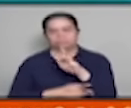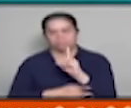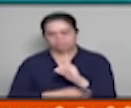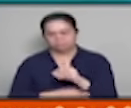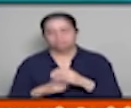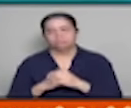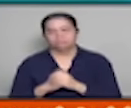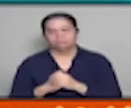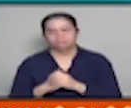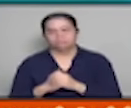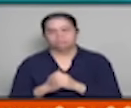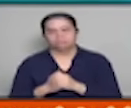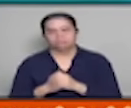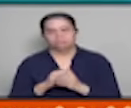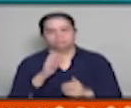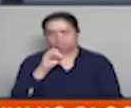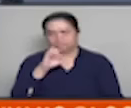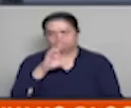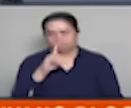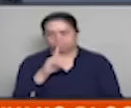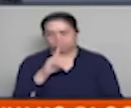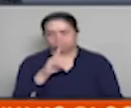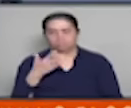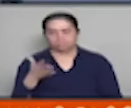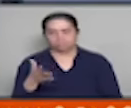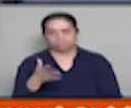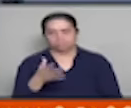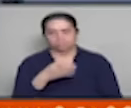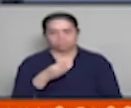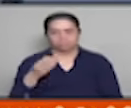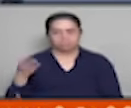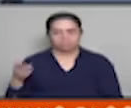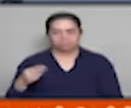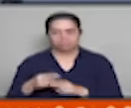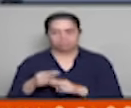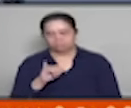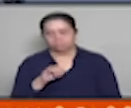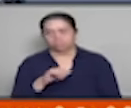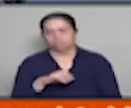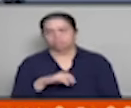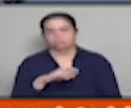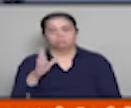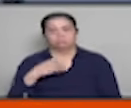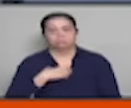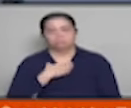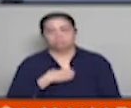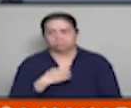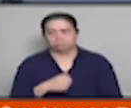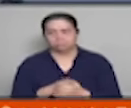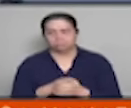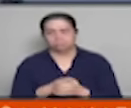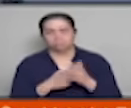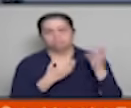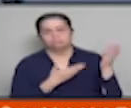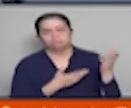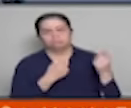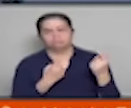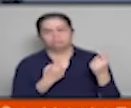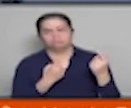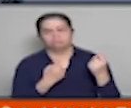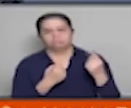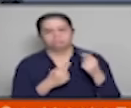PWD, si Sir Arnold at si Sir Johnny. Ang kanilang reklamo, ito pong